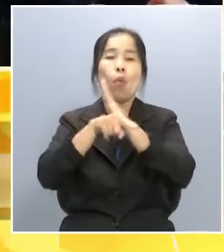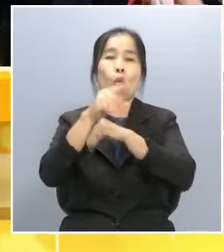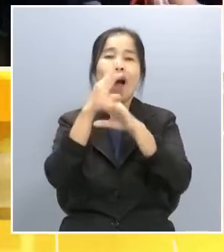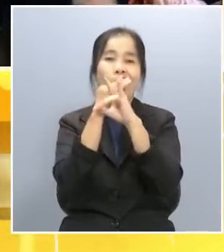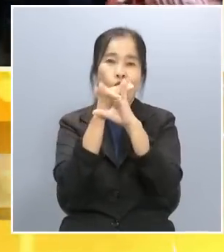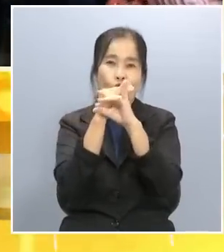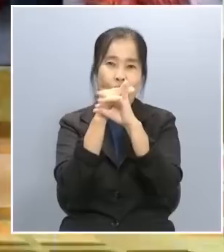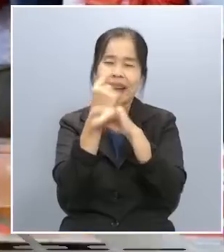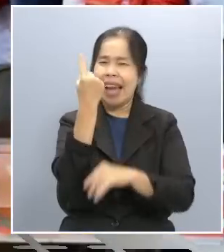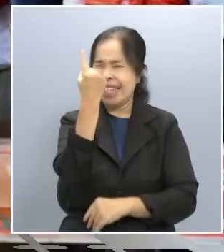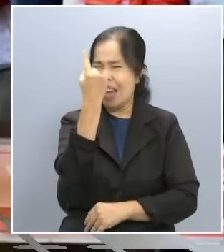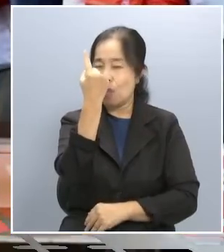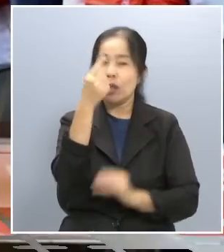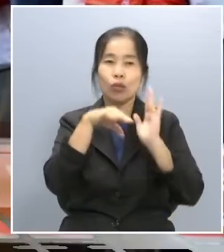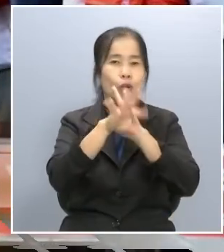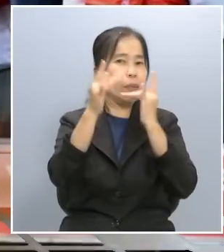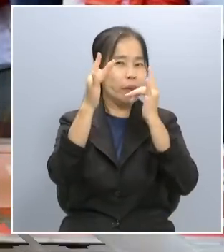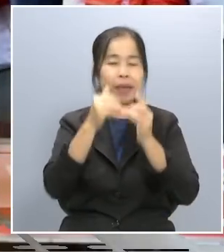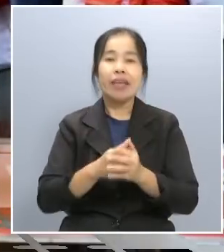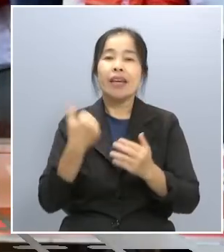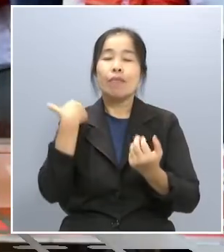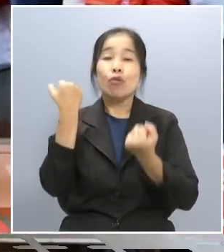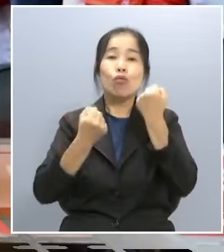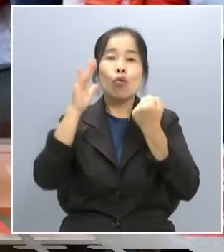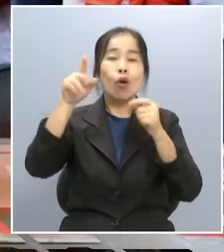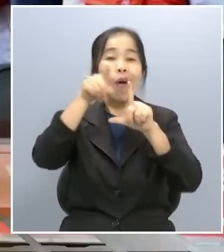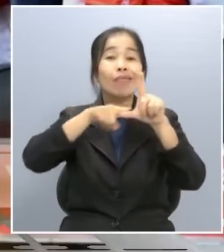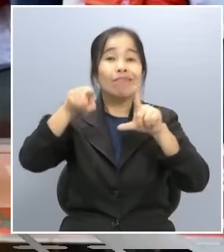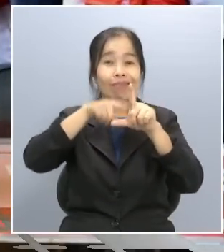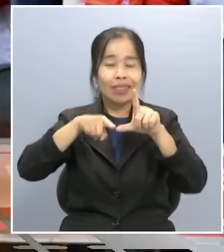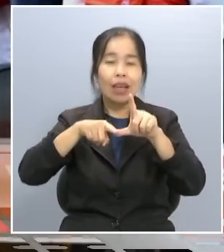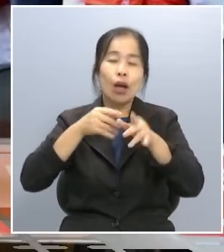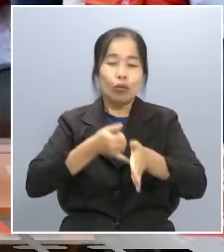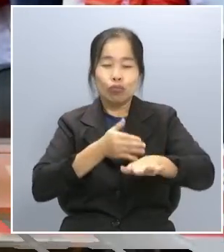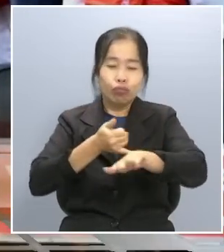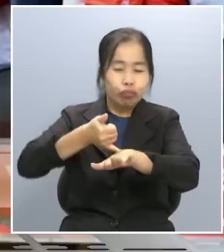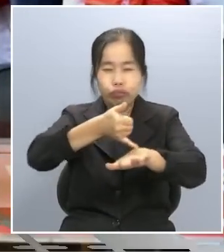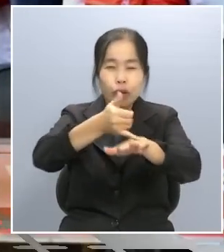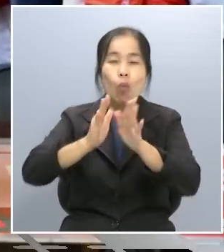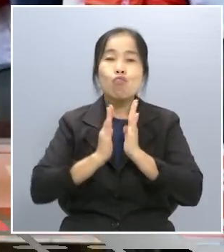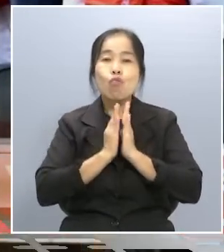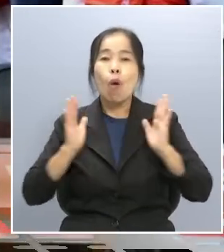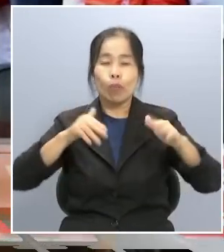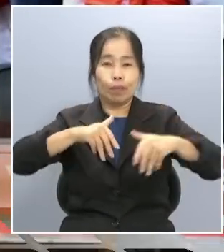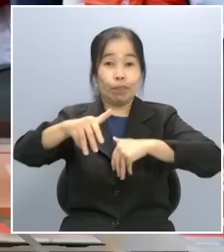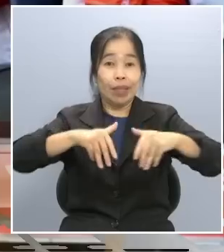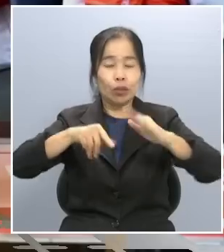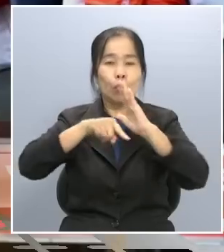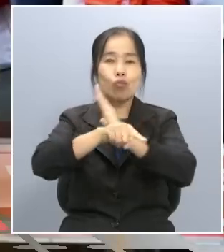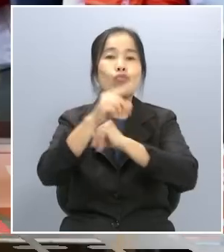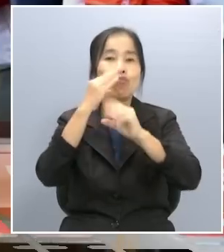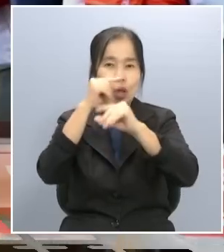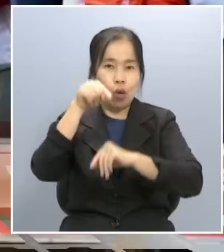ครับขบวนแห่พรรคก้าวไกลขอบคุณประชาชนนะคะก็จะเริ่มตั้งแต่ 15:00นค่ะเริ่มขบวนรถแห่